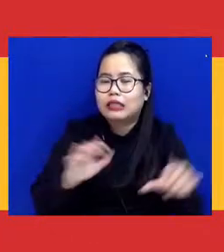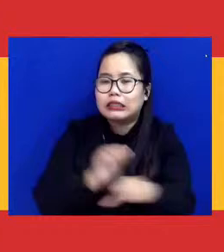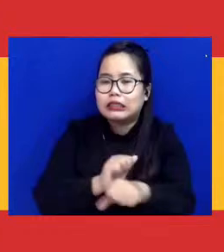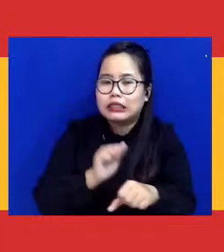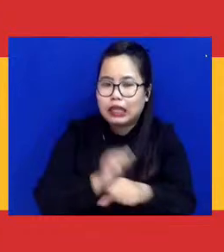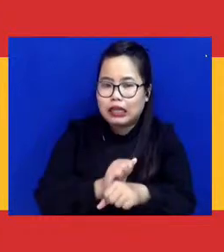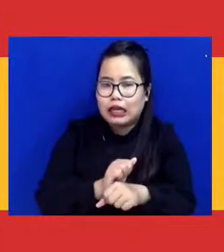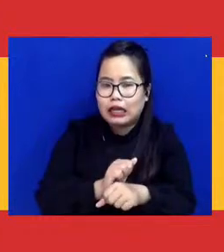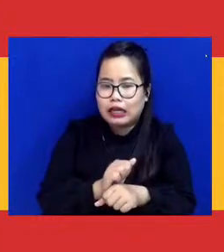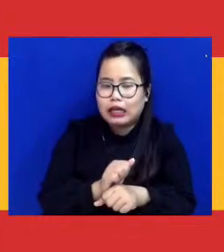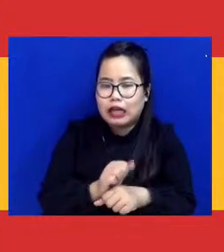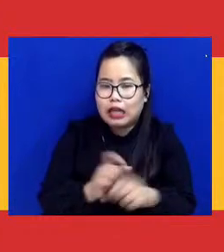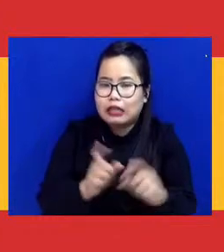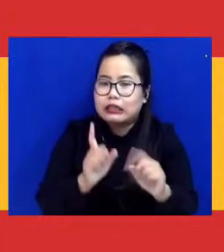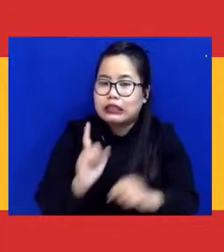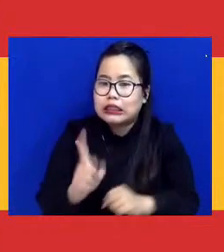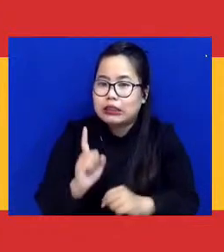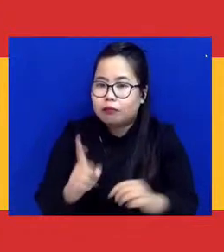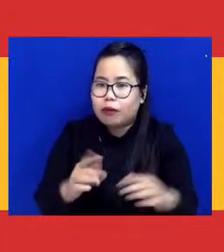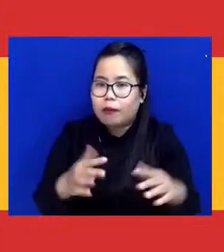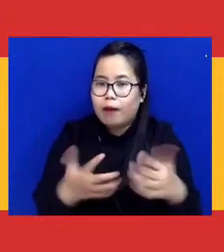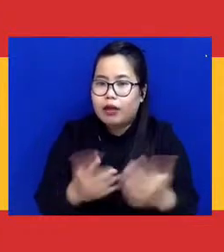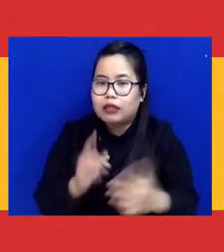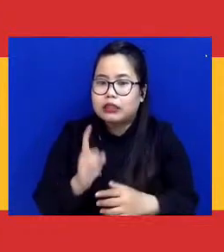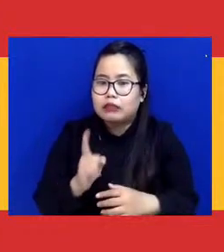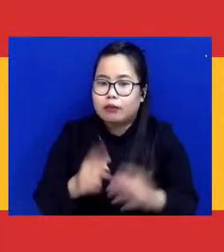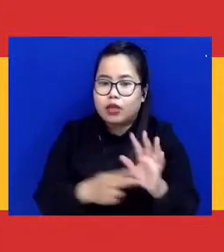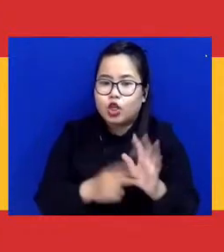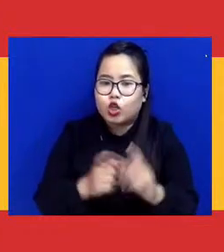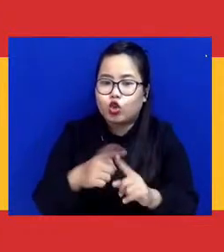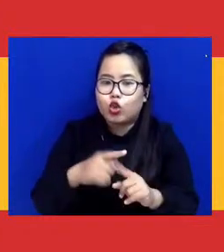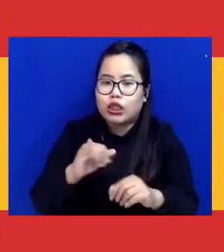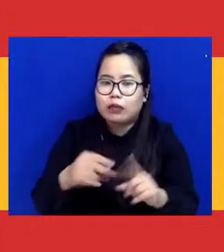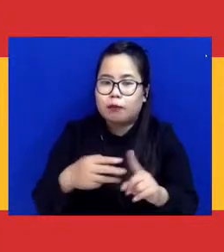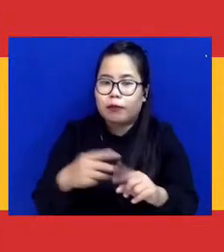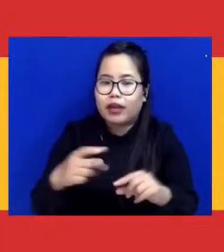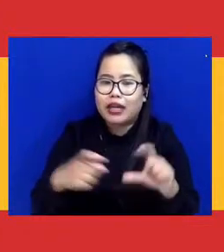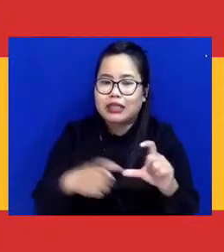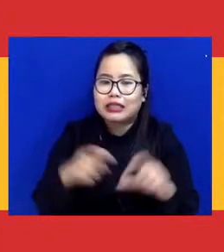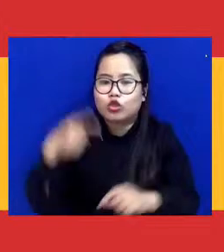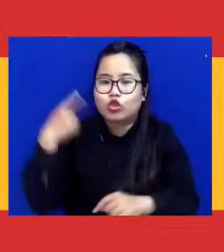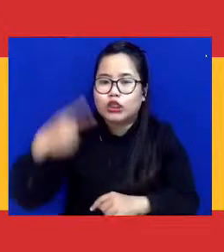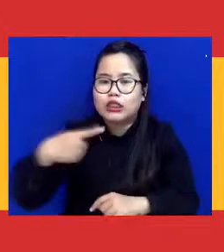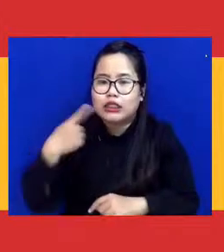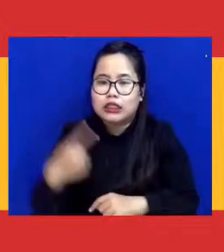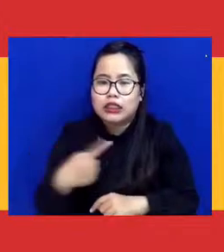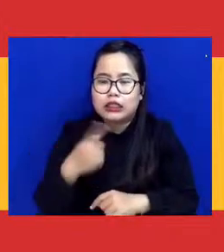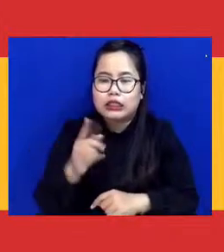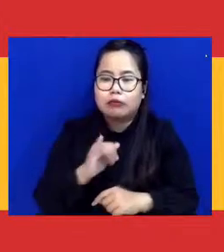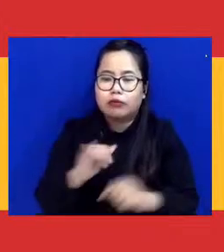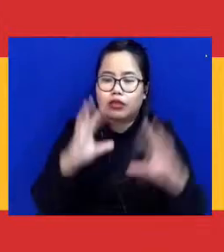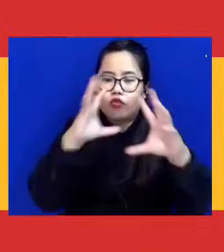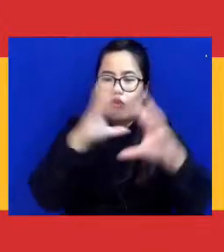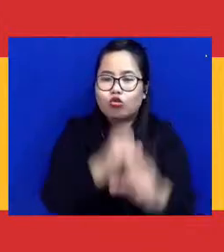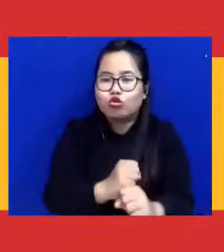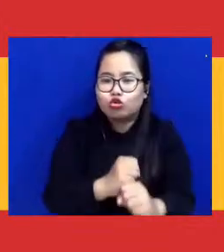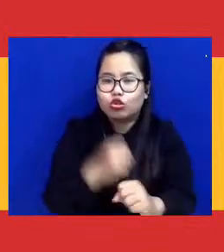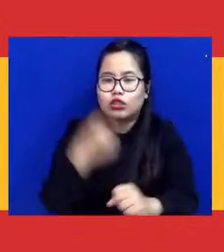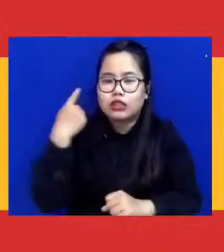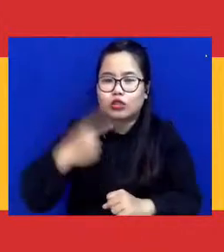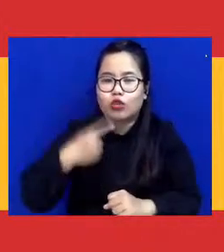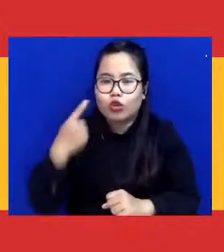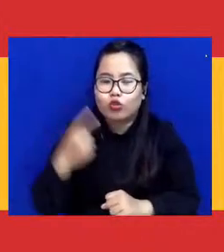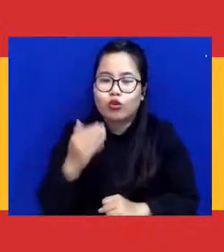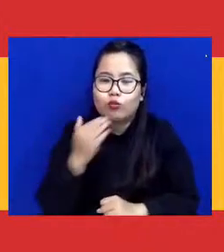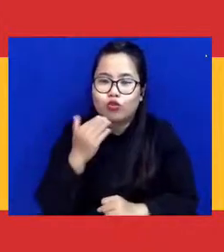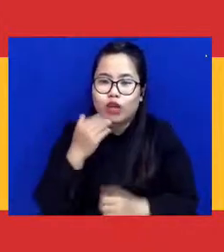bearers-nya. Karena selama ini duty bearers-nya seringkali misalnya berfokus pada sesuatu yang mudah